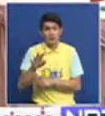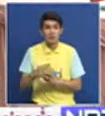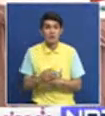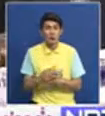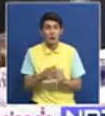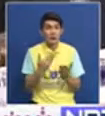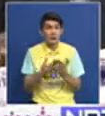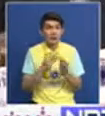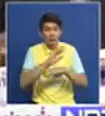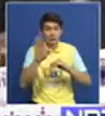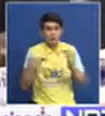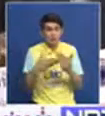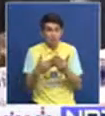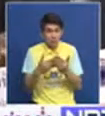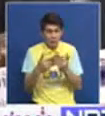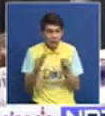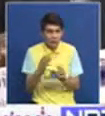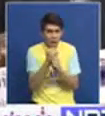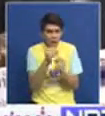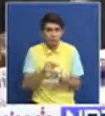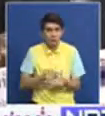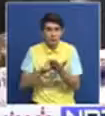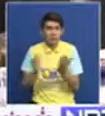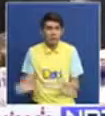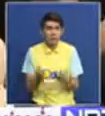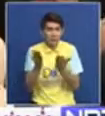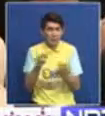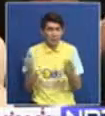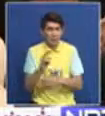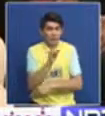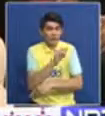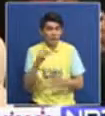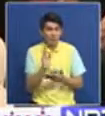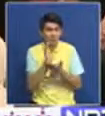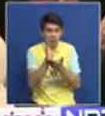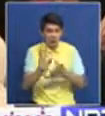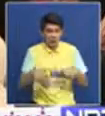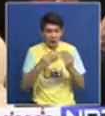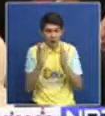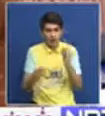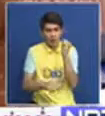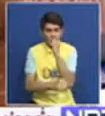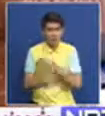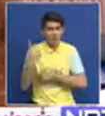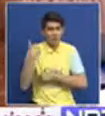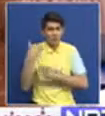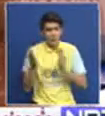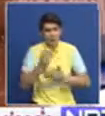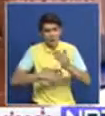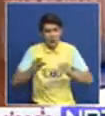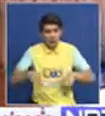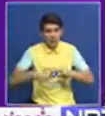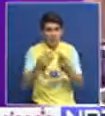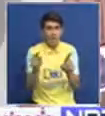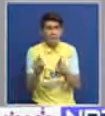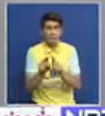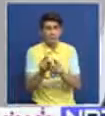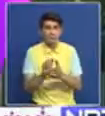022229744รายได้ทั้งหมดหลังหักค่าใช้จ่ายสนับสนุนกิจกรรมสาธารณกุศลแก่เด็กยากไร้และผู้พิการ